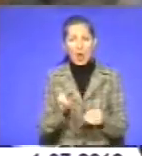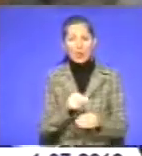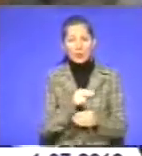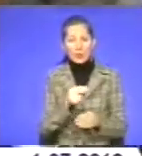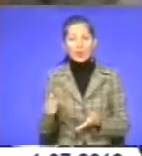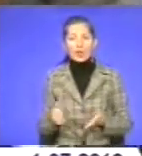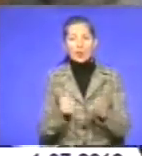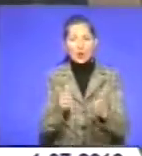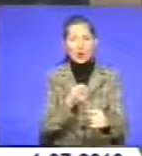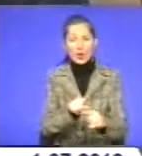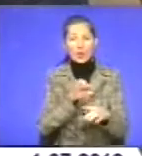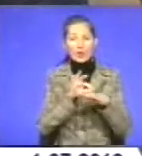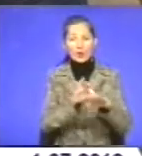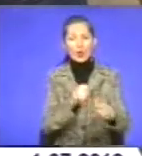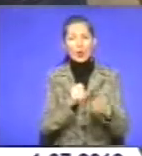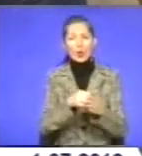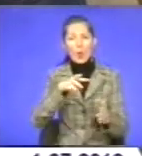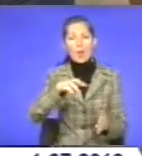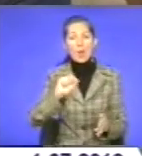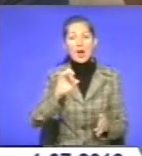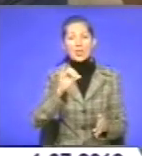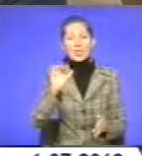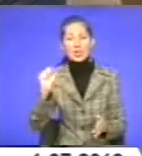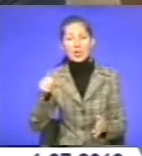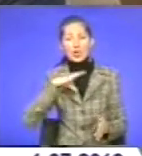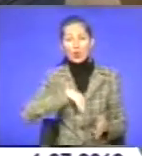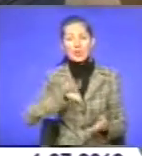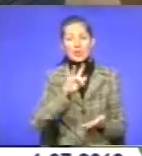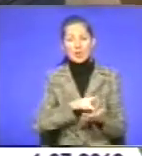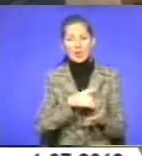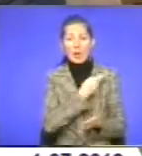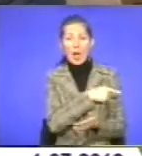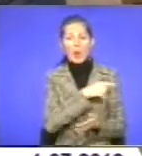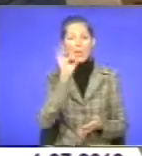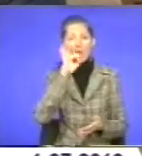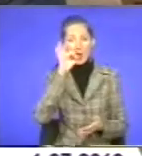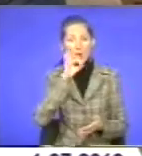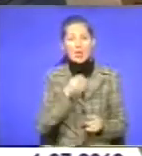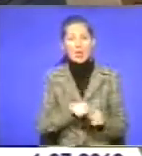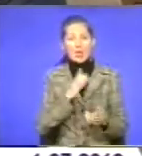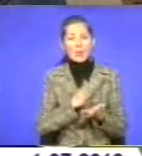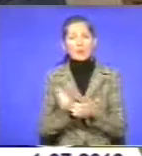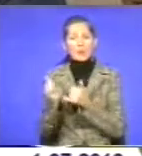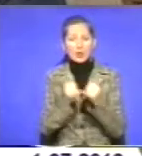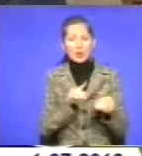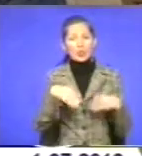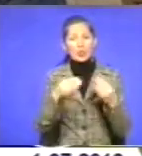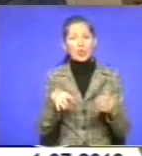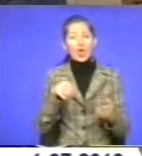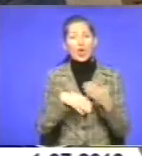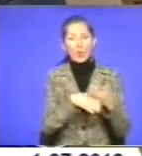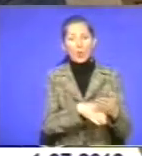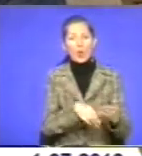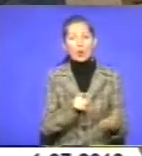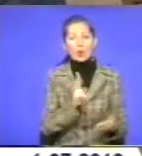Марійського духовного центру. Медикаментами, які мають бути забезпечені для того, щоб надавати допомогу і в разі необхідності тим, хто йде